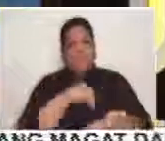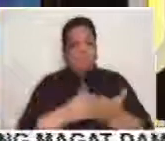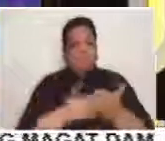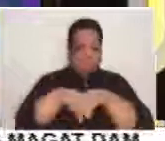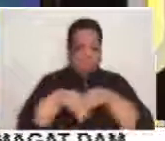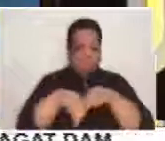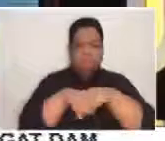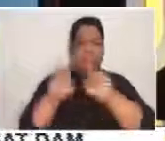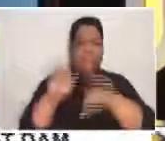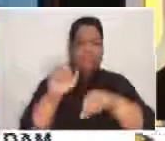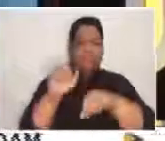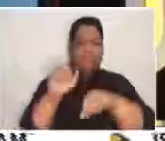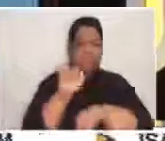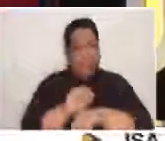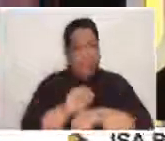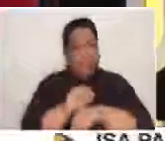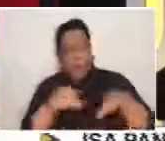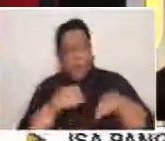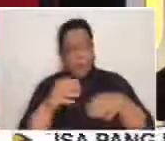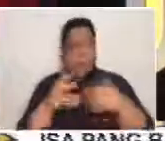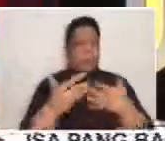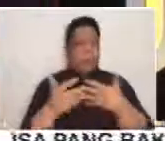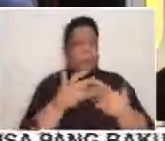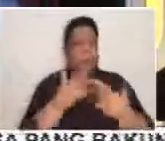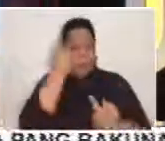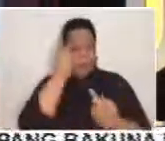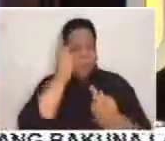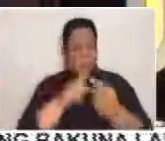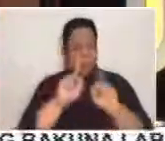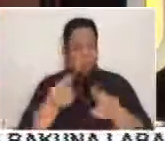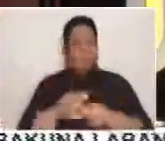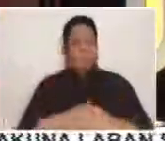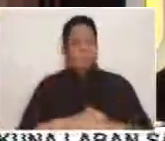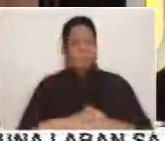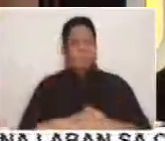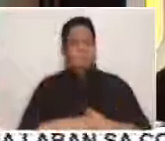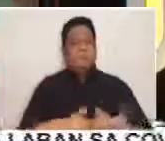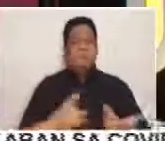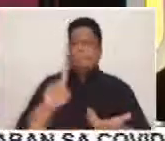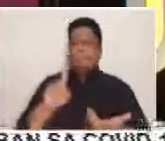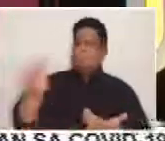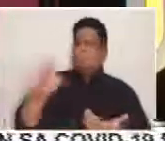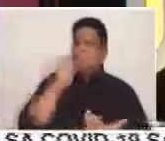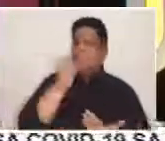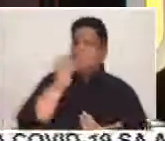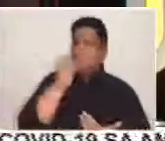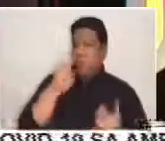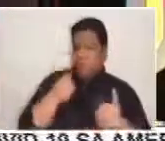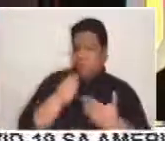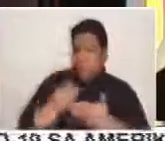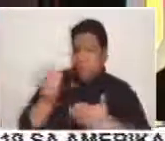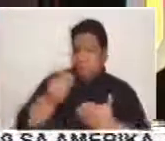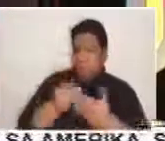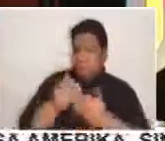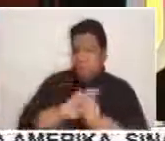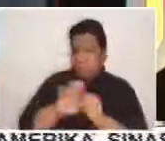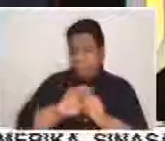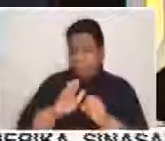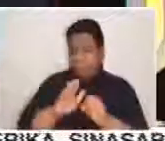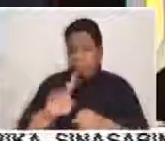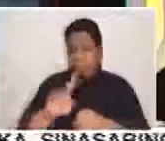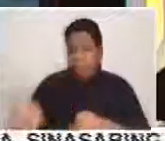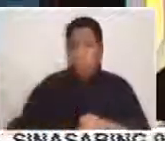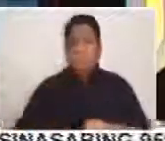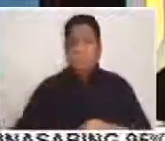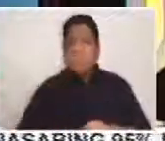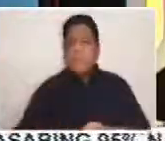Bigay po ang Department of Agriculture ng 2.2 billion pesos na tulong para sa mga magsasakang sinalanta po ng Bagyong Ulysses sa